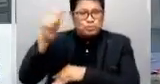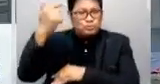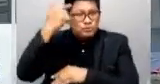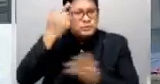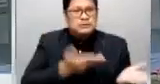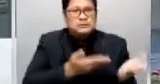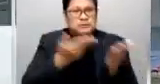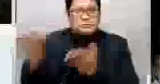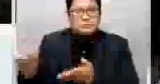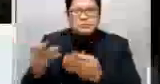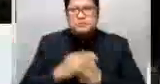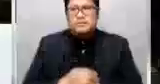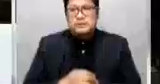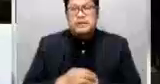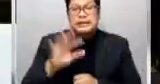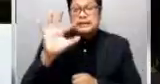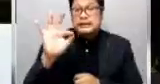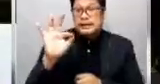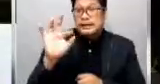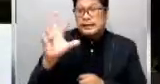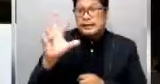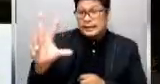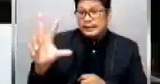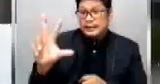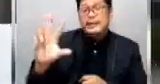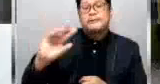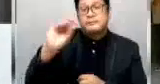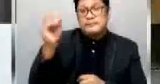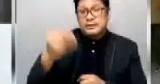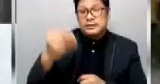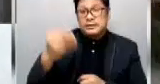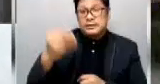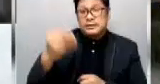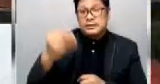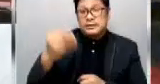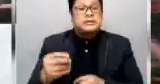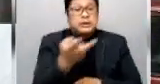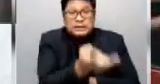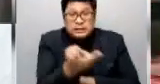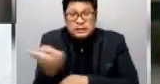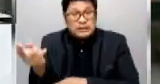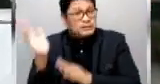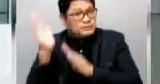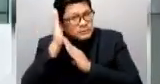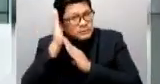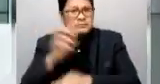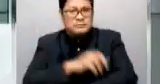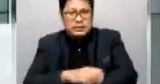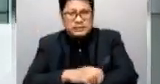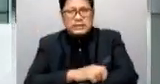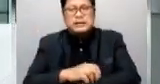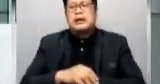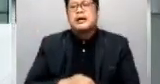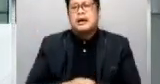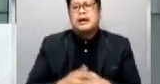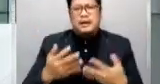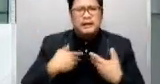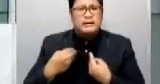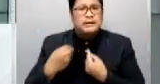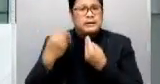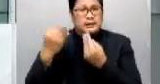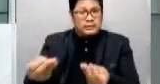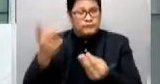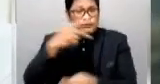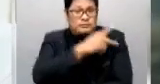At 93% ng mga kama sa ospital ng Makati at Makati Medical Center na nakalaan para sa mga pasyenteng may